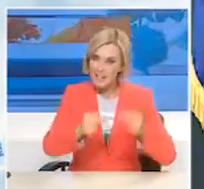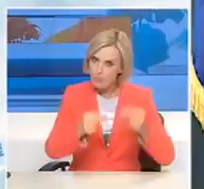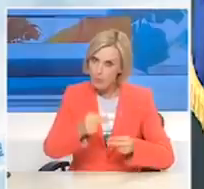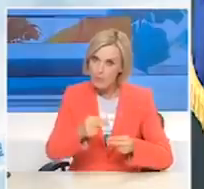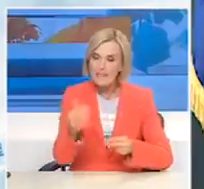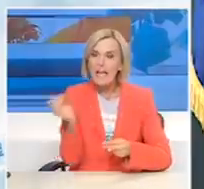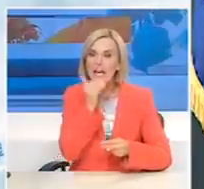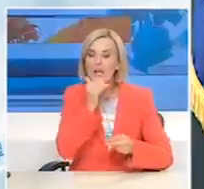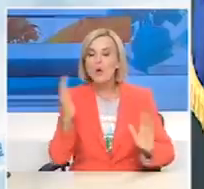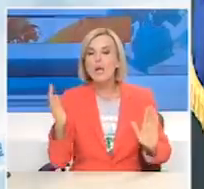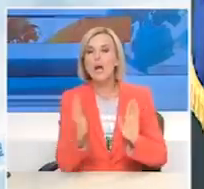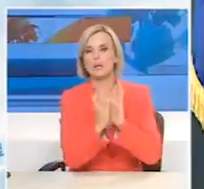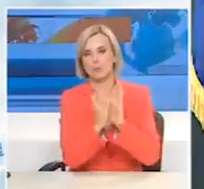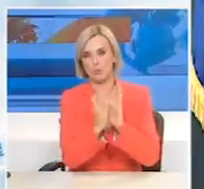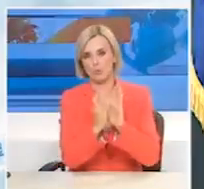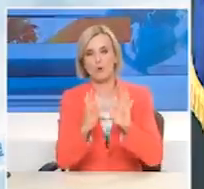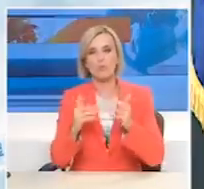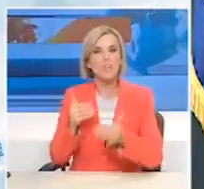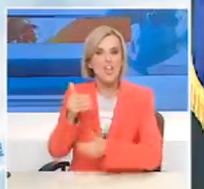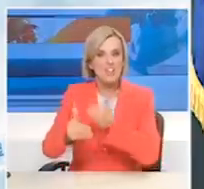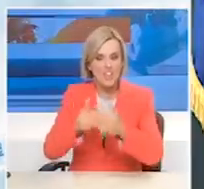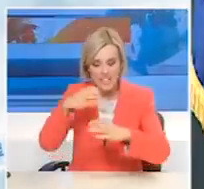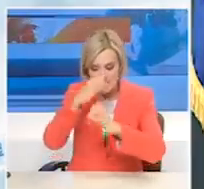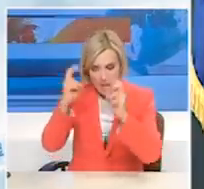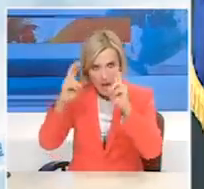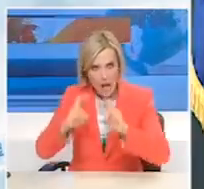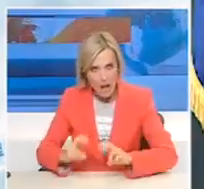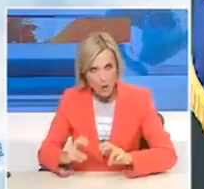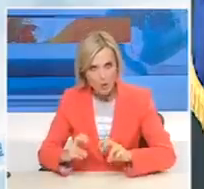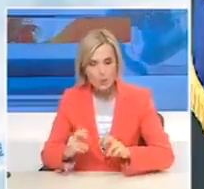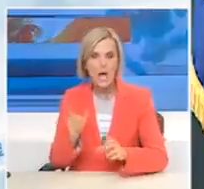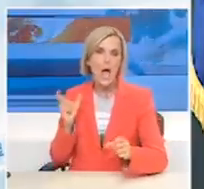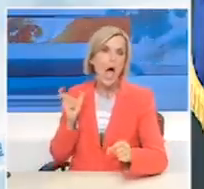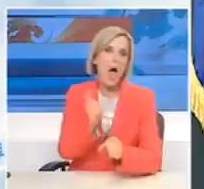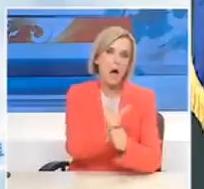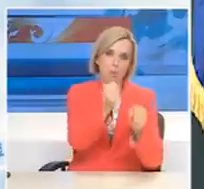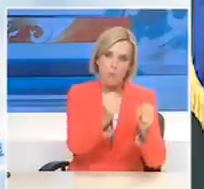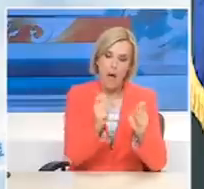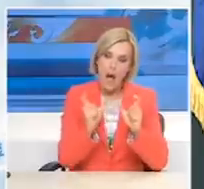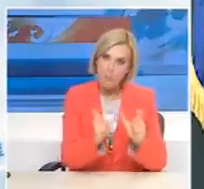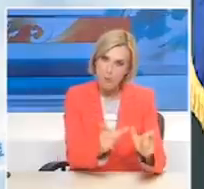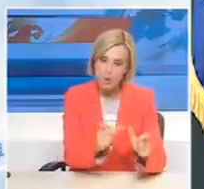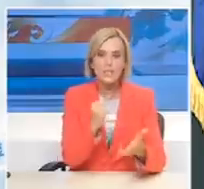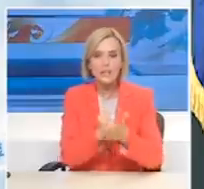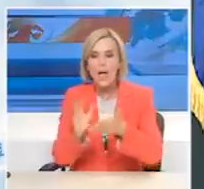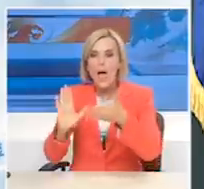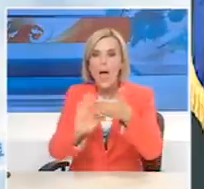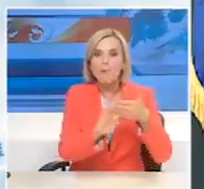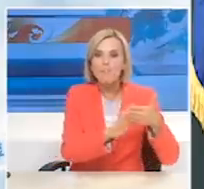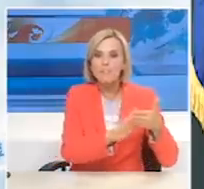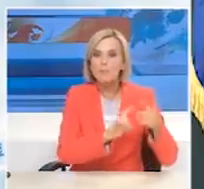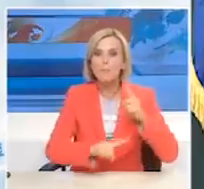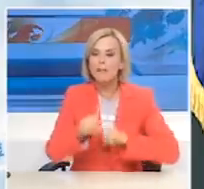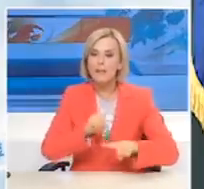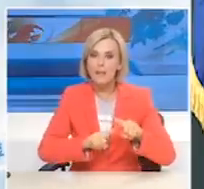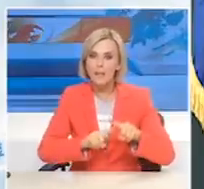δυνατόν ταχύτερα, με τη διαδικασία του εργαστηριακού ελέγχου, της απομόνωσης και της ιχνηλάτησης των επαφών. Και